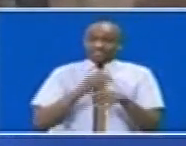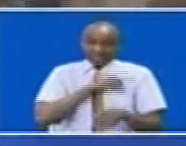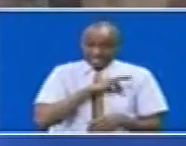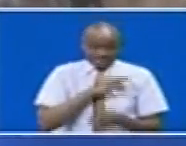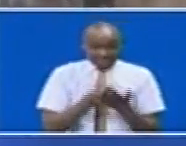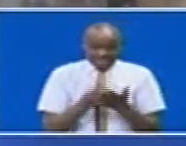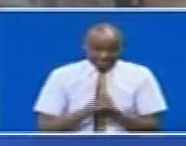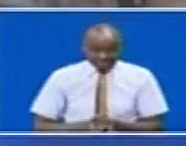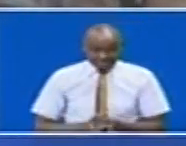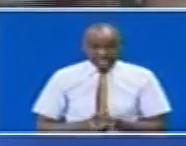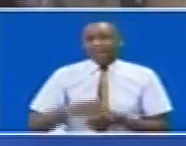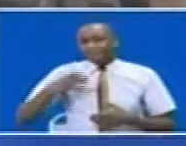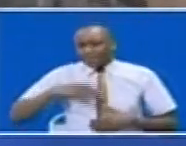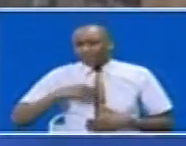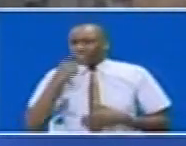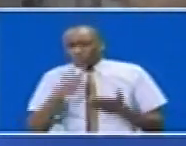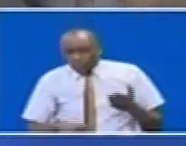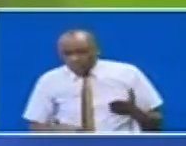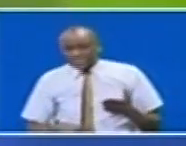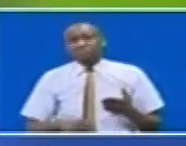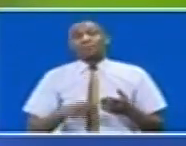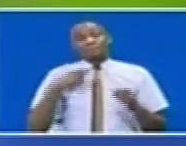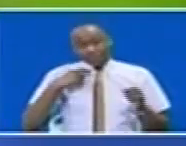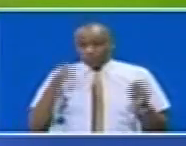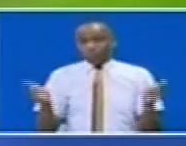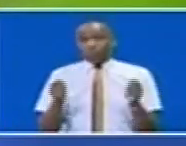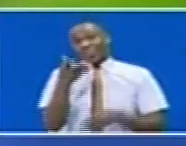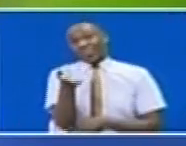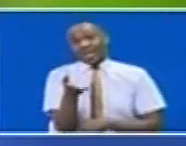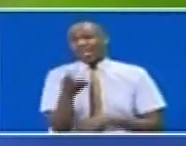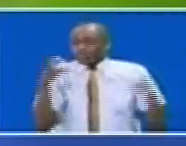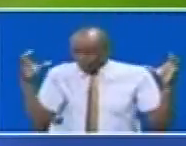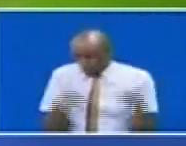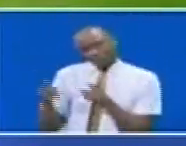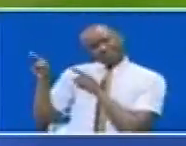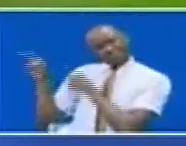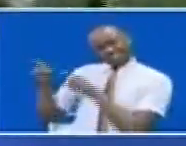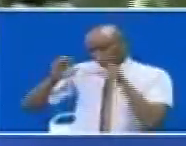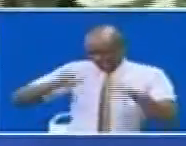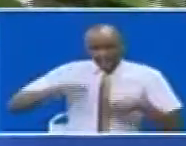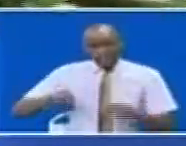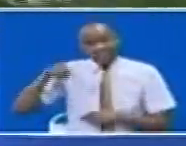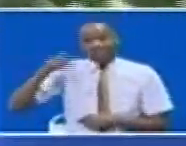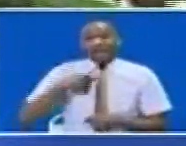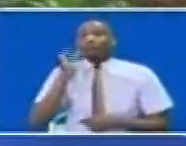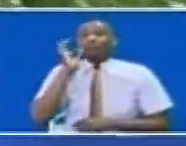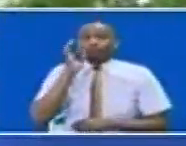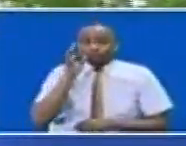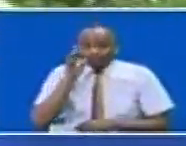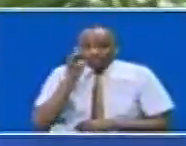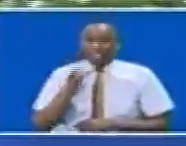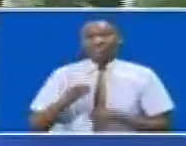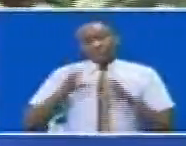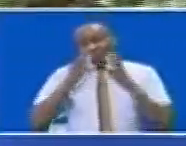Lakini penye waganga huzuka uchawi. Kutana na kundi hili la wakulima wanaokuza matunda ya tikiti